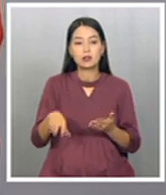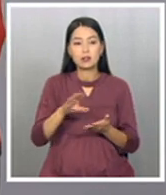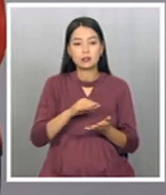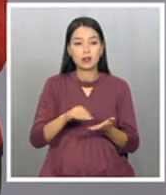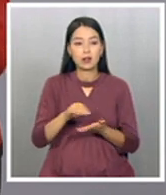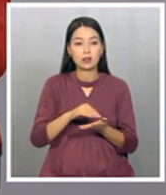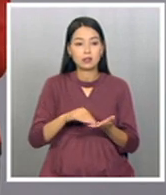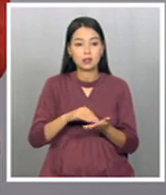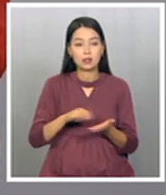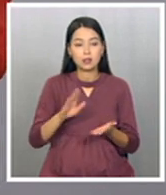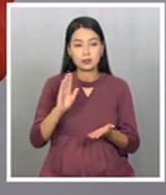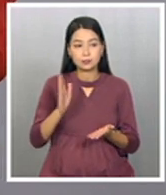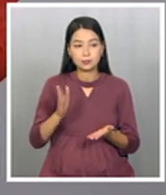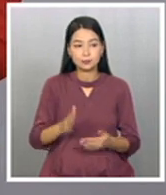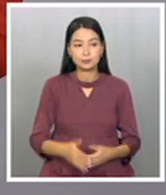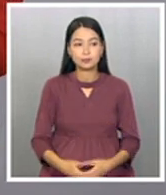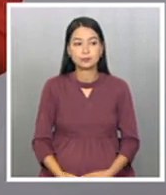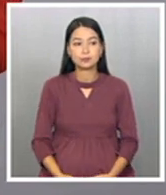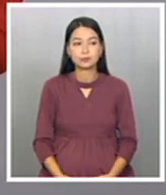жіберіңіздер.